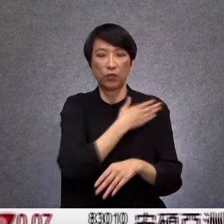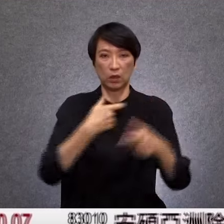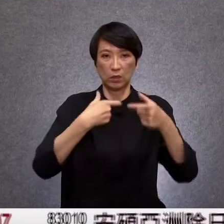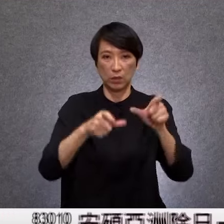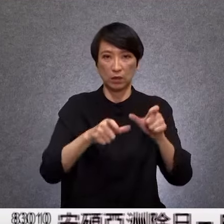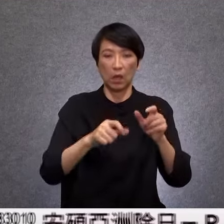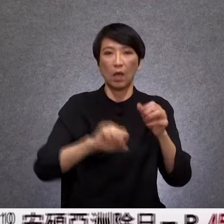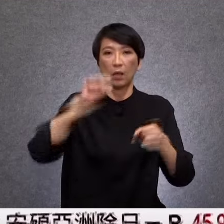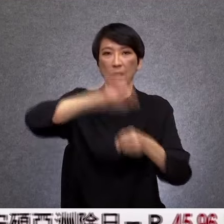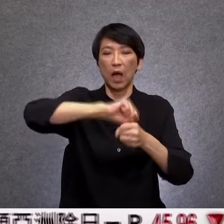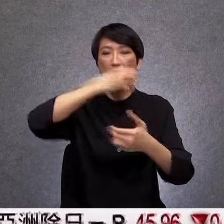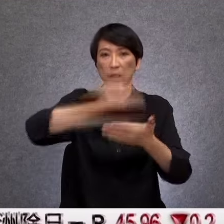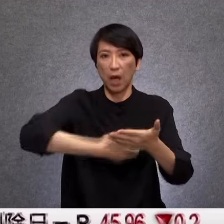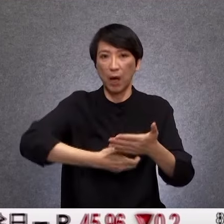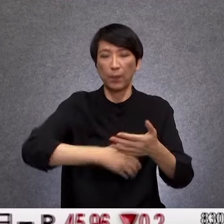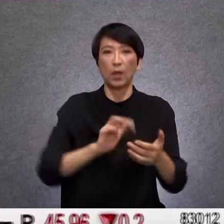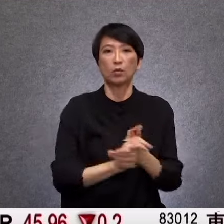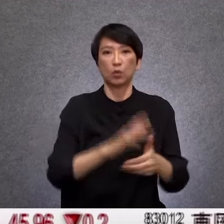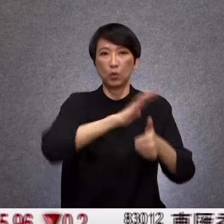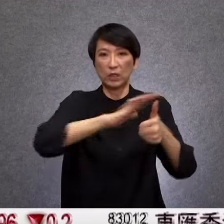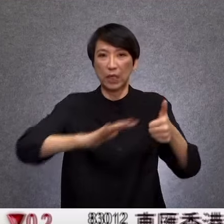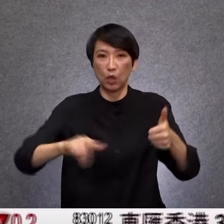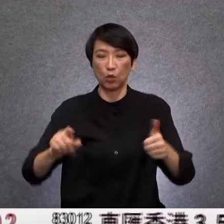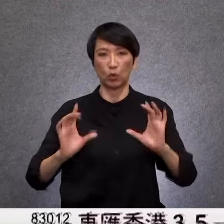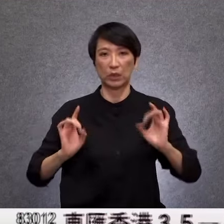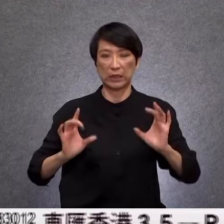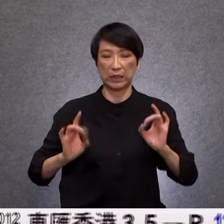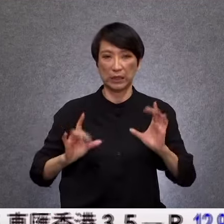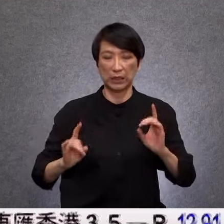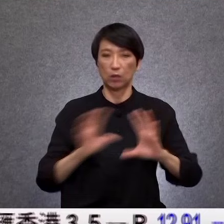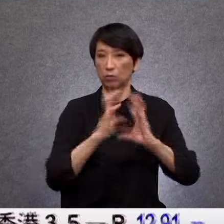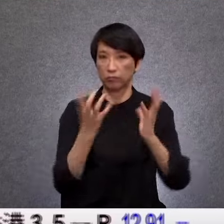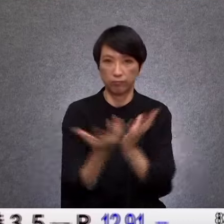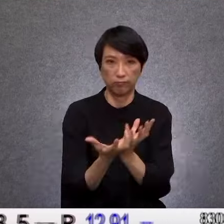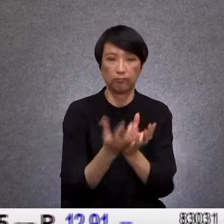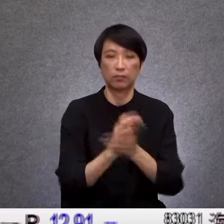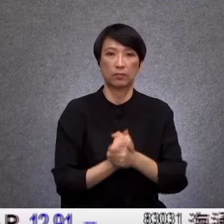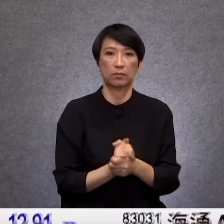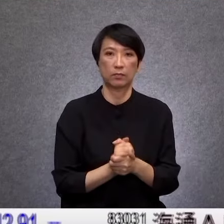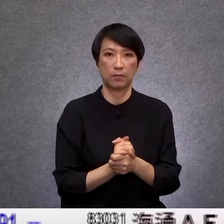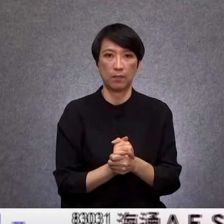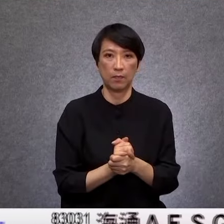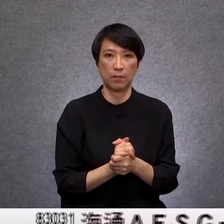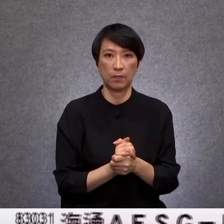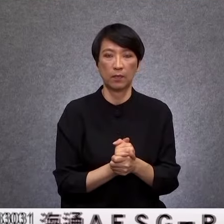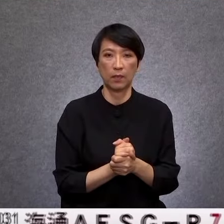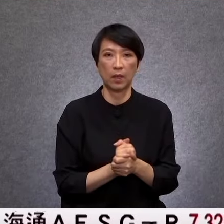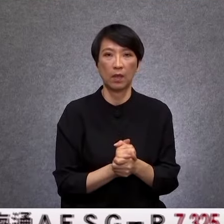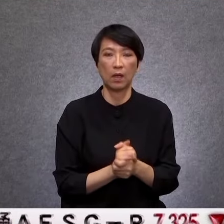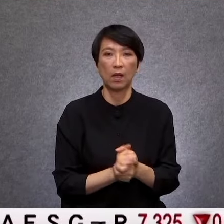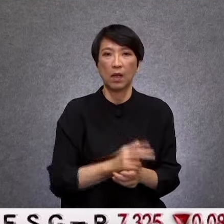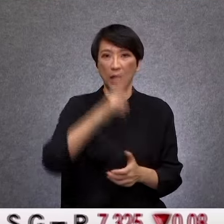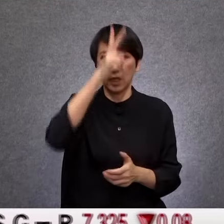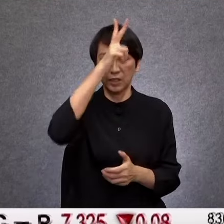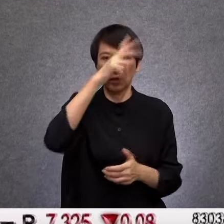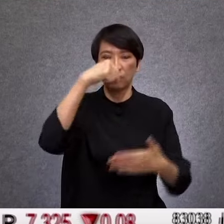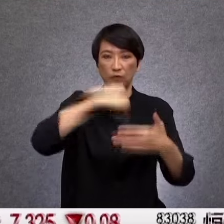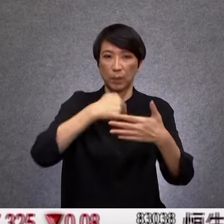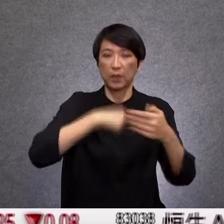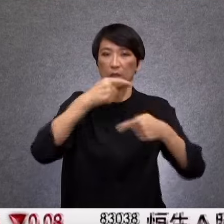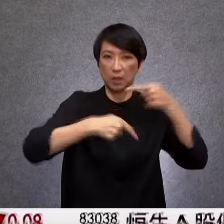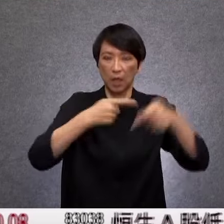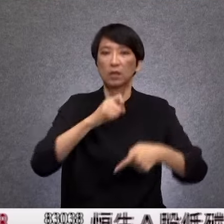般公務員同事，我哋嘅薪酬點樣調整，其實都係牽動個私人市場嘅。我哋都同